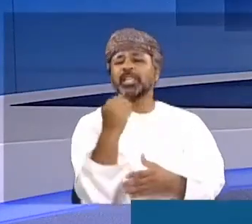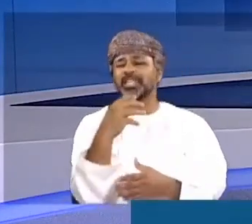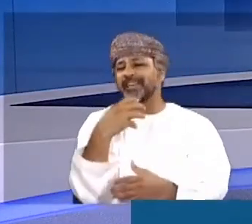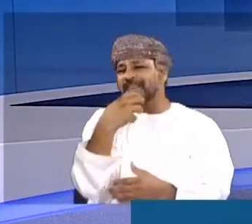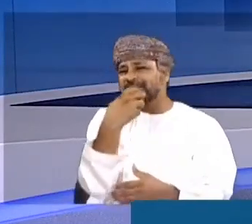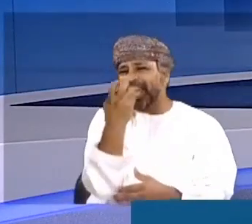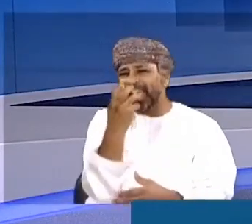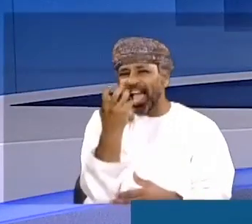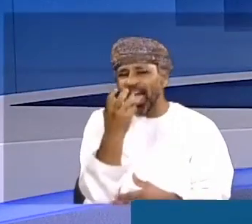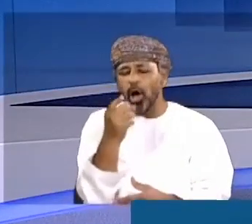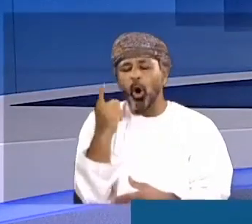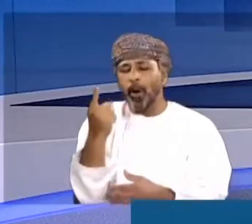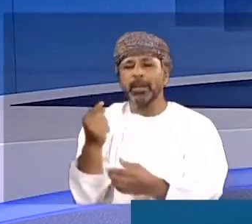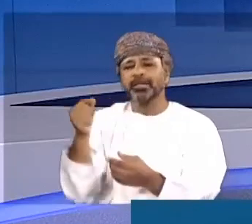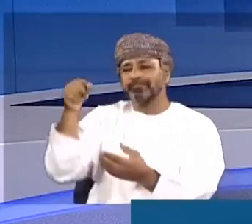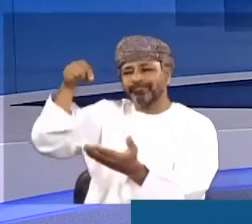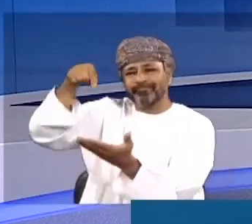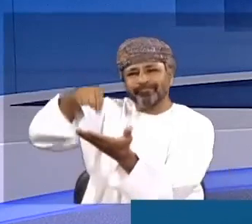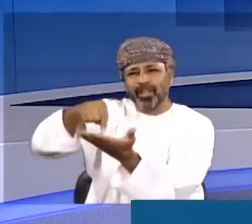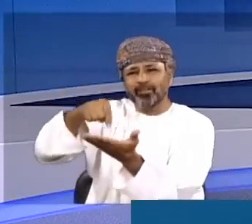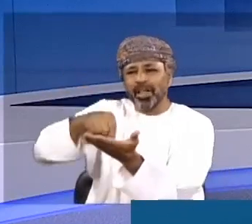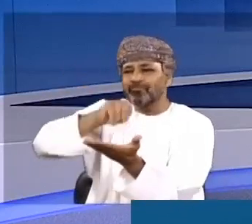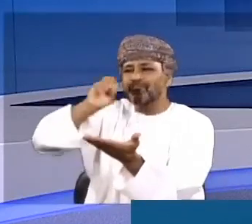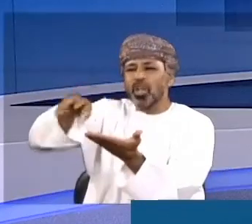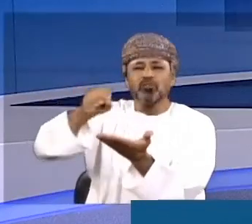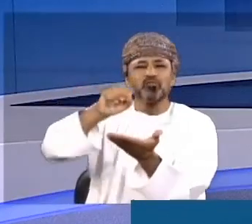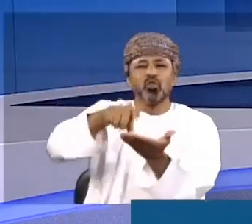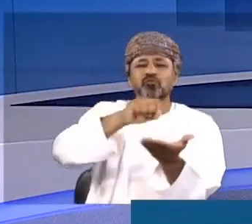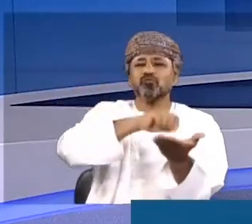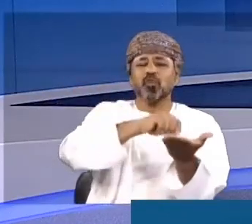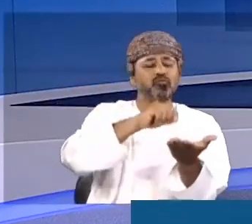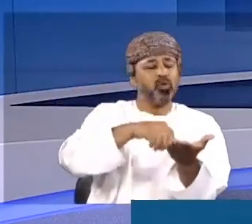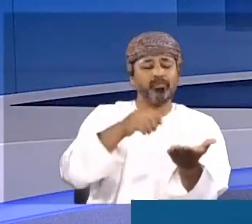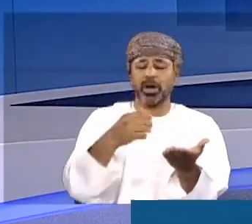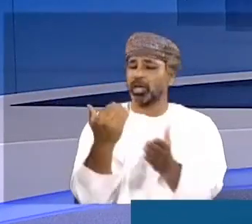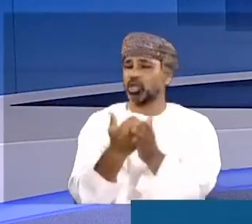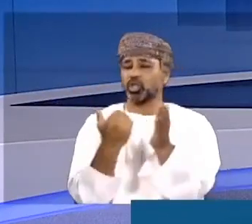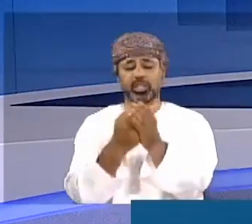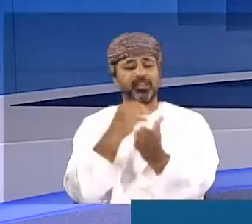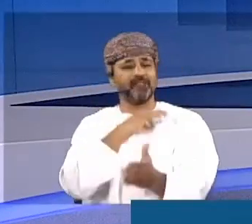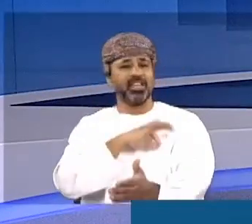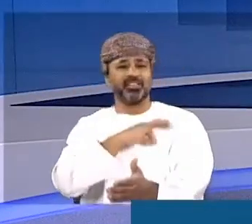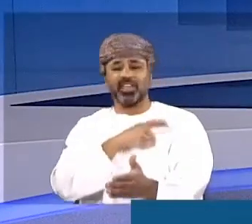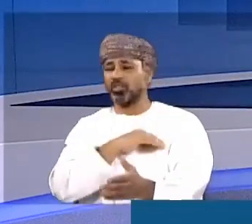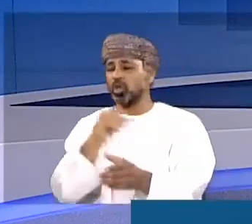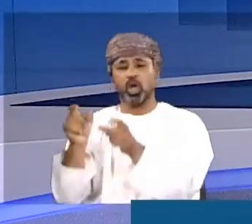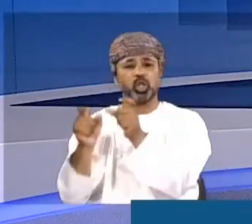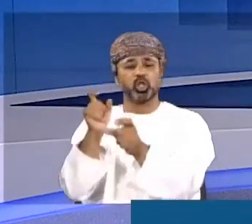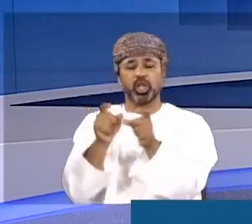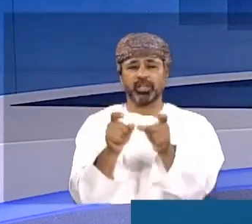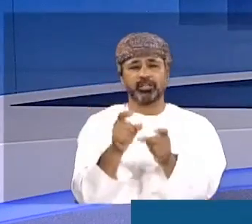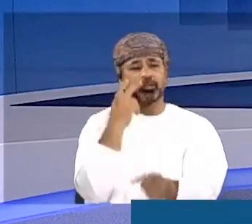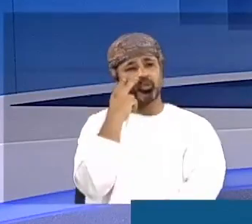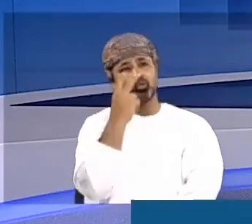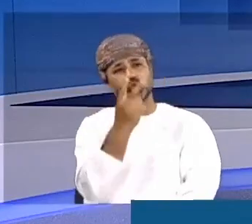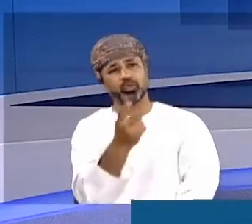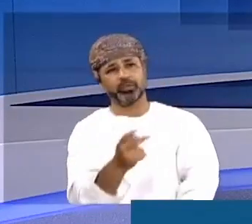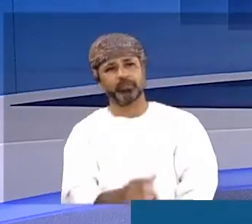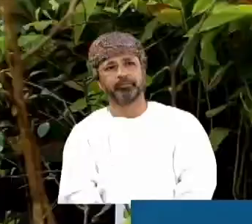الفاكهة التي زرعت لها قيمة ومردود اقتصادي على المزارعين والمهتمين بالزراعة.